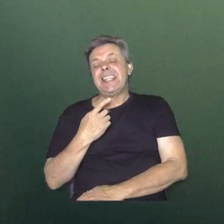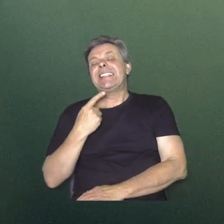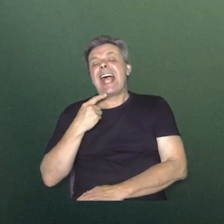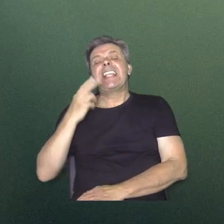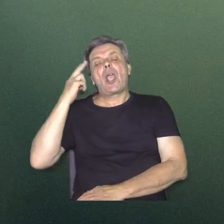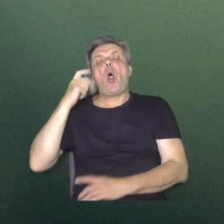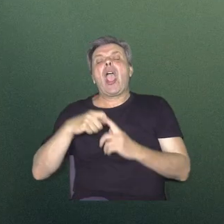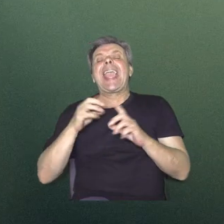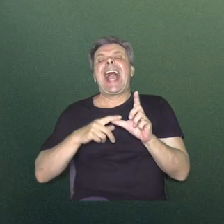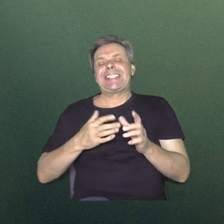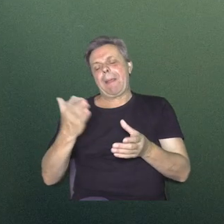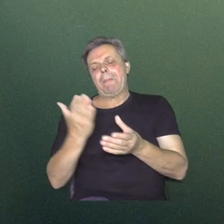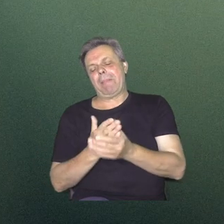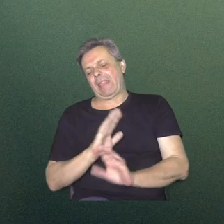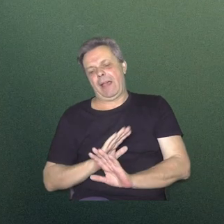pripada.